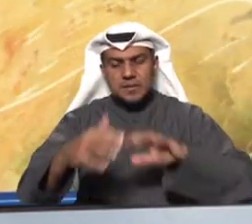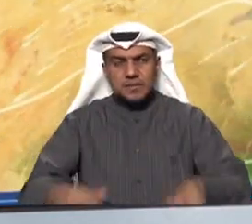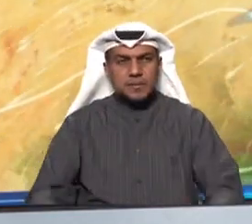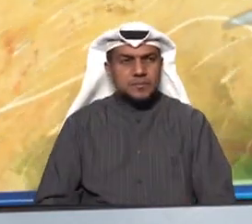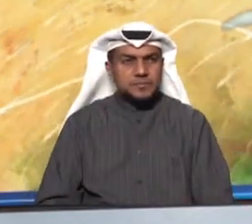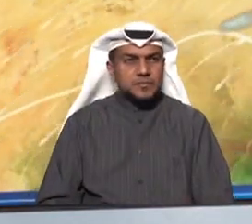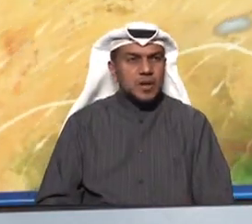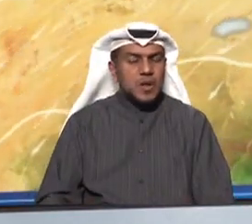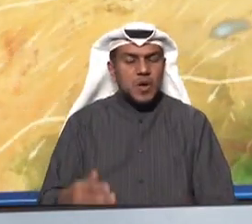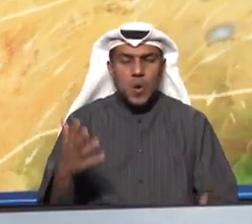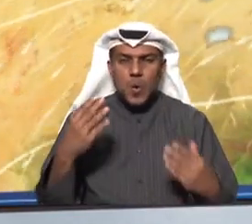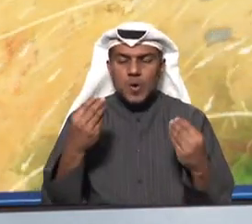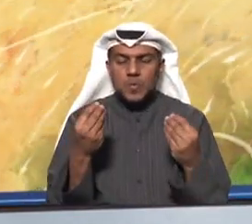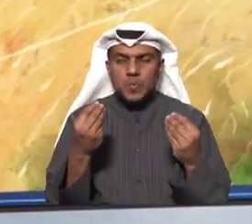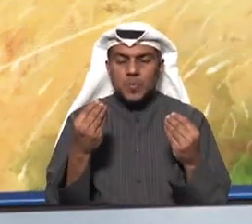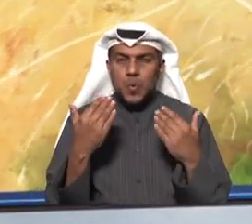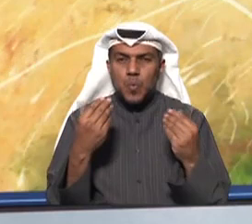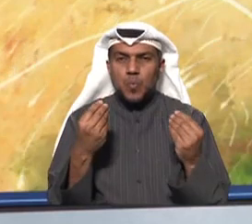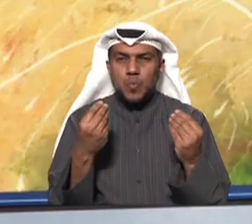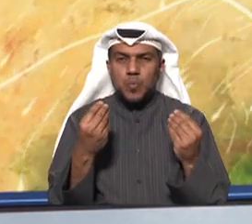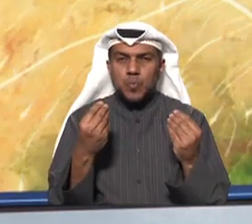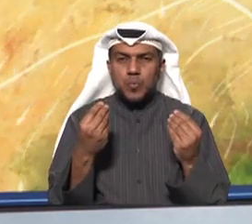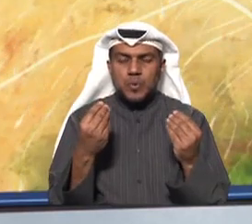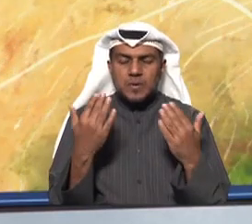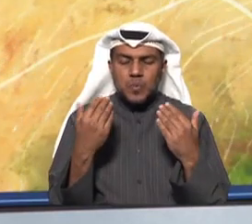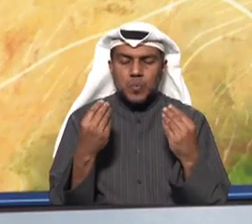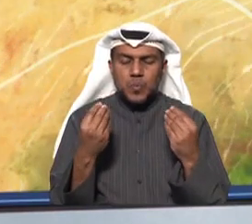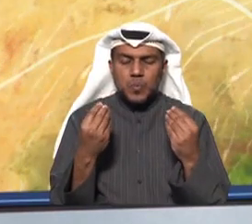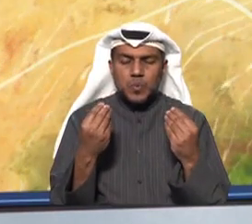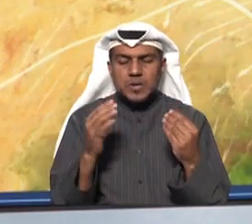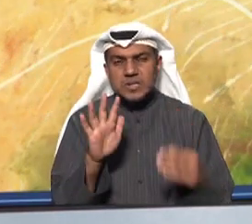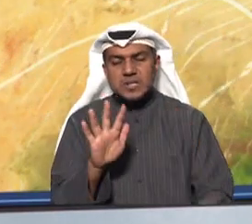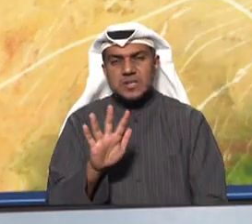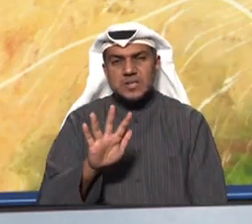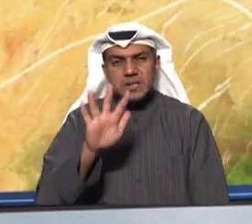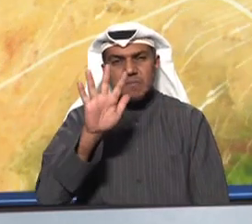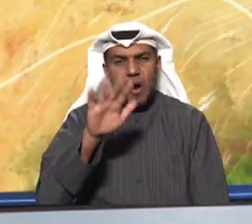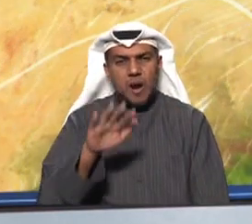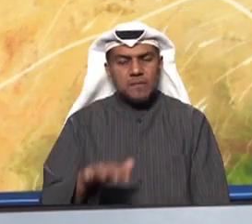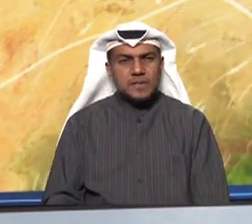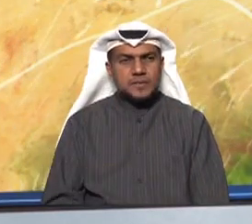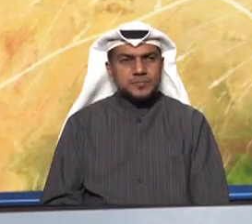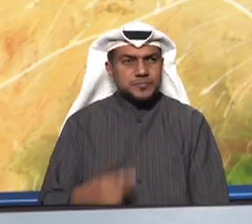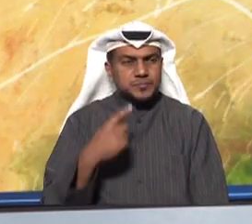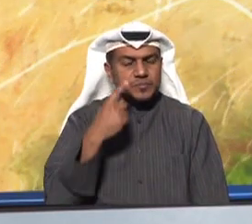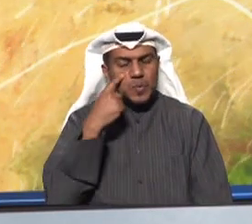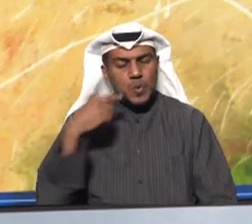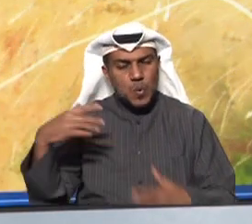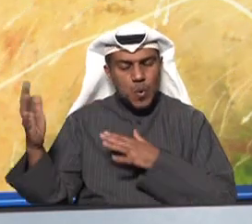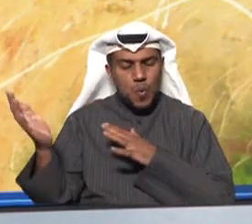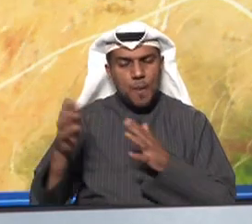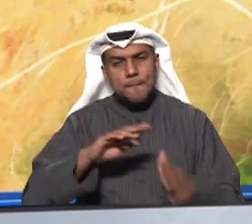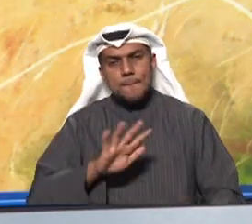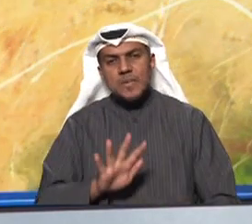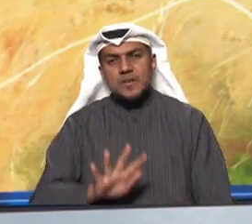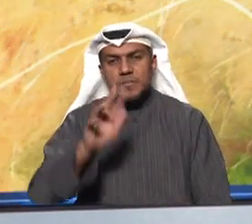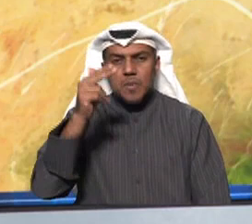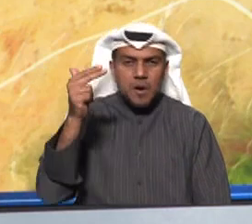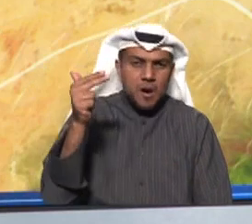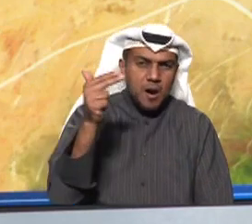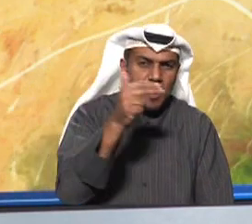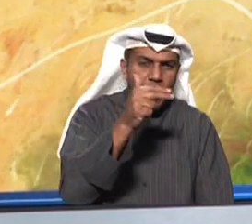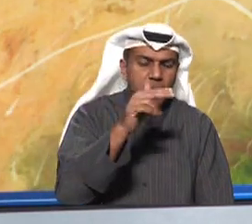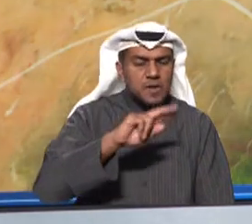الطقس بشكل عام خاصة على المناطق شمال شبه الجزيرة العربية، تقلب بالرياح إلى رياح شمالية غربية